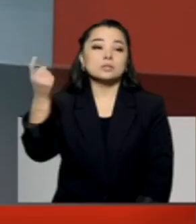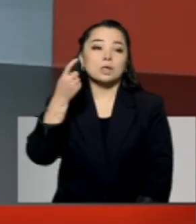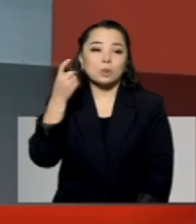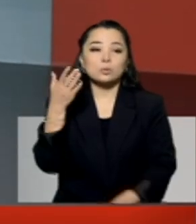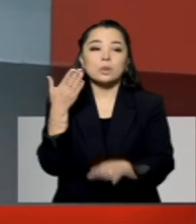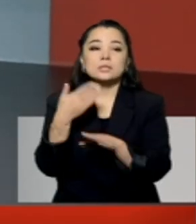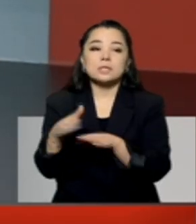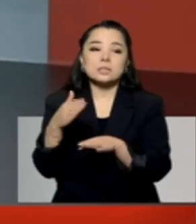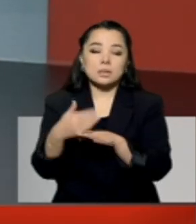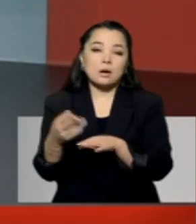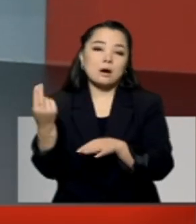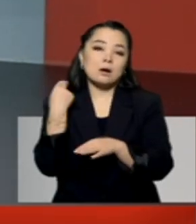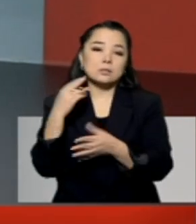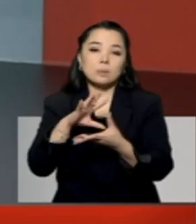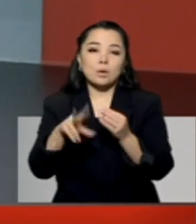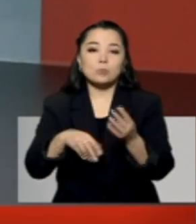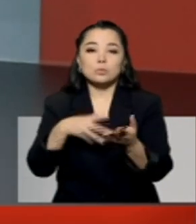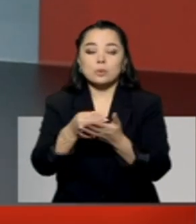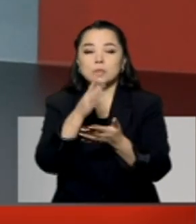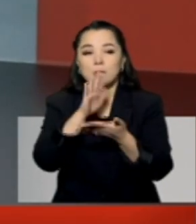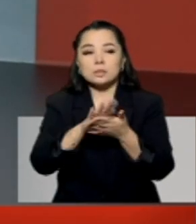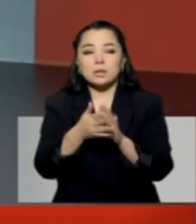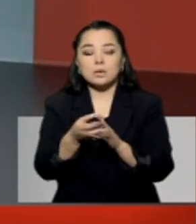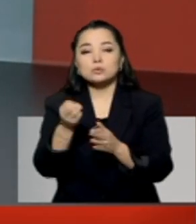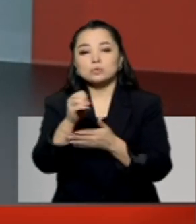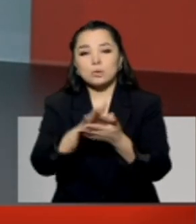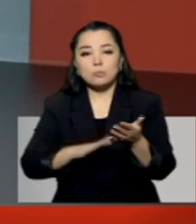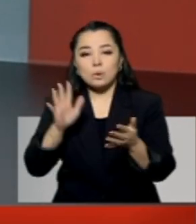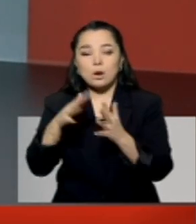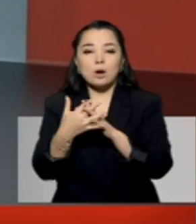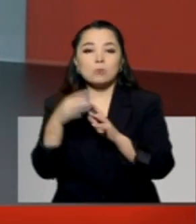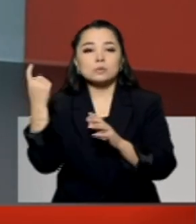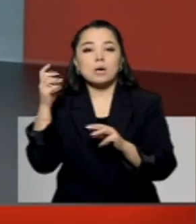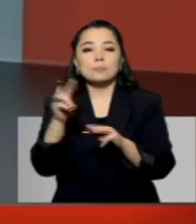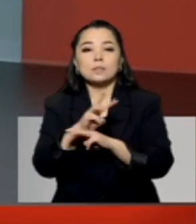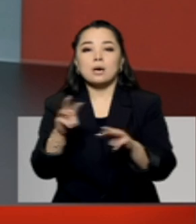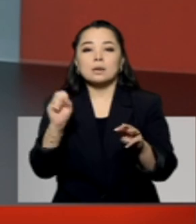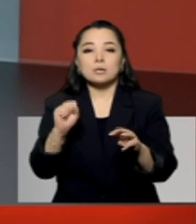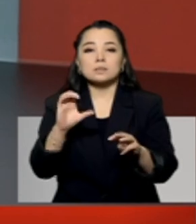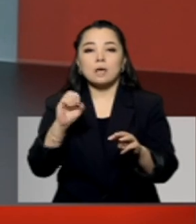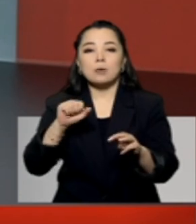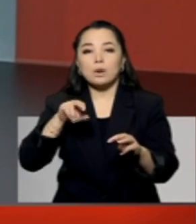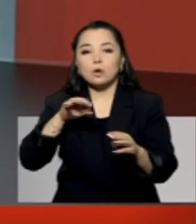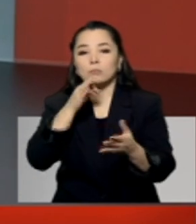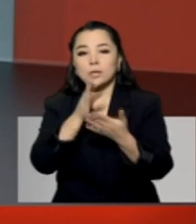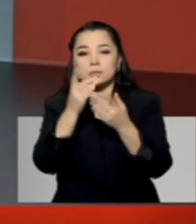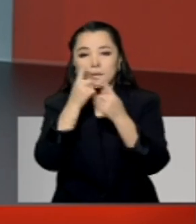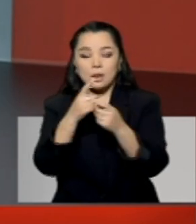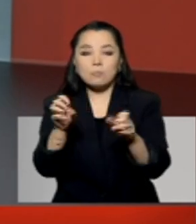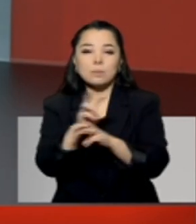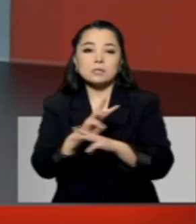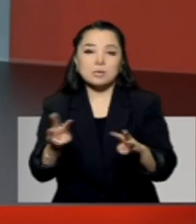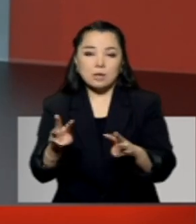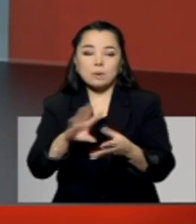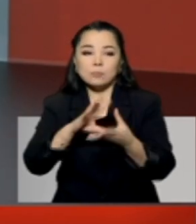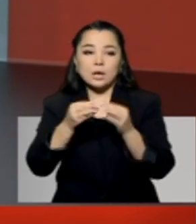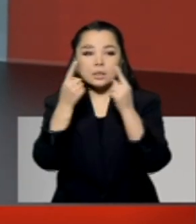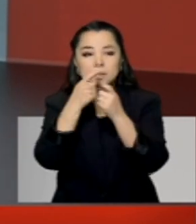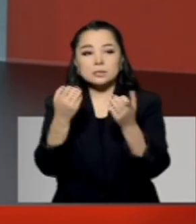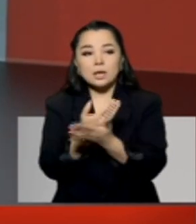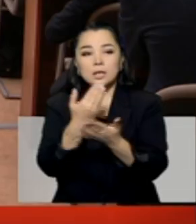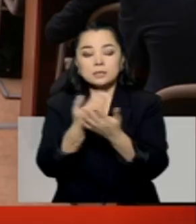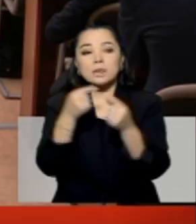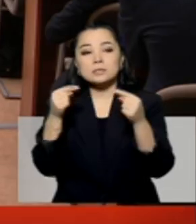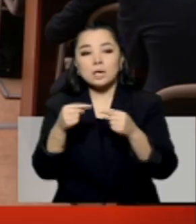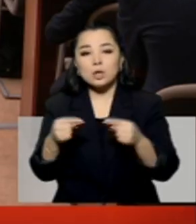Шаруалардың несие қарызын өтеу мерзімі ұзартылады. Бұл жөнінде ауыл шаруашылығы министрі Айдарбек Сапаров мәлім етті. Министр келтірген ақпаратқа сәйкес,